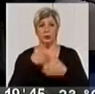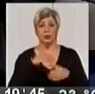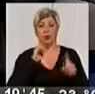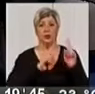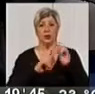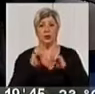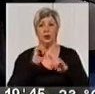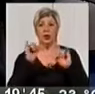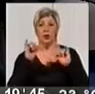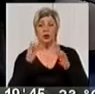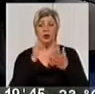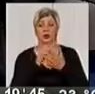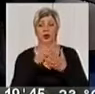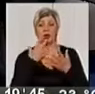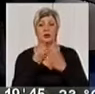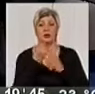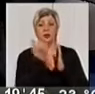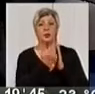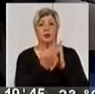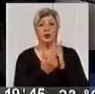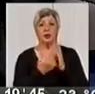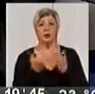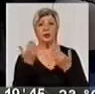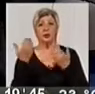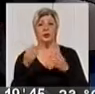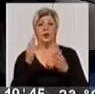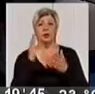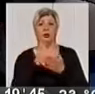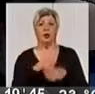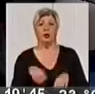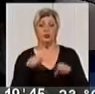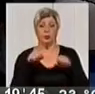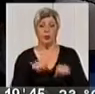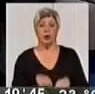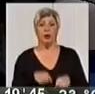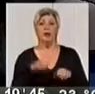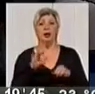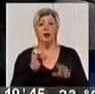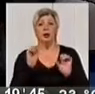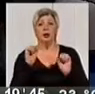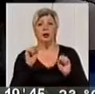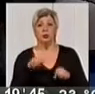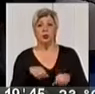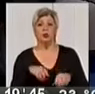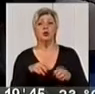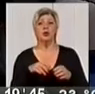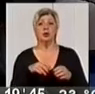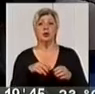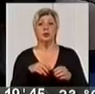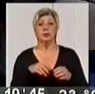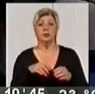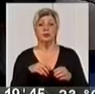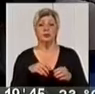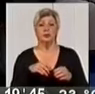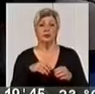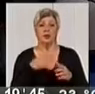свої програми. Безумовно, вони мають право і можуть уже за рахунок своїх фінансових потоків